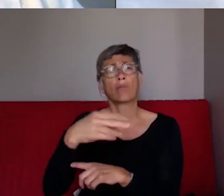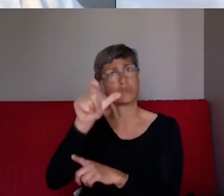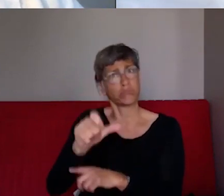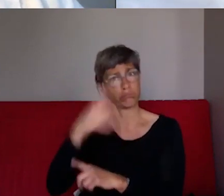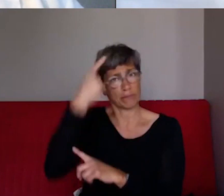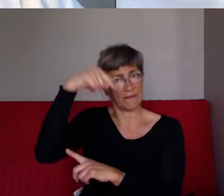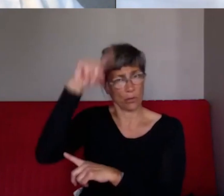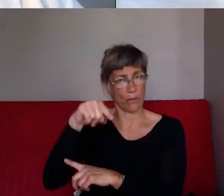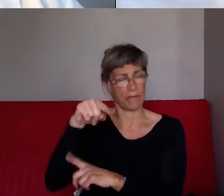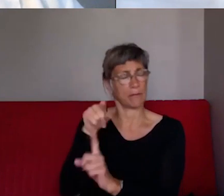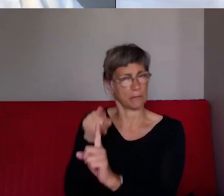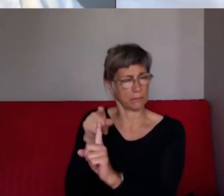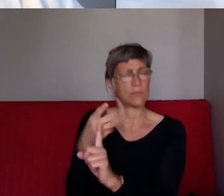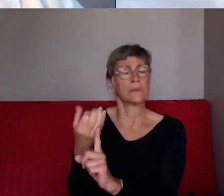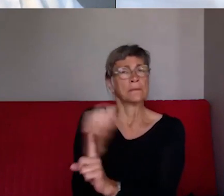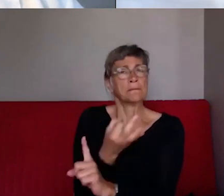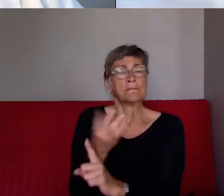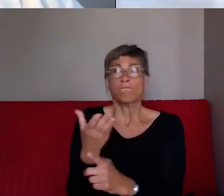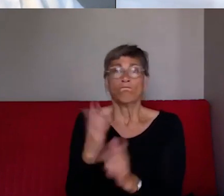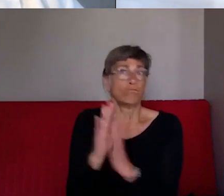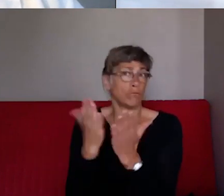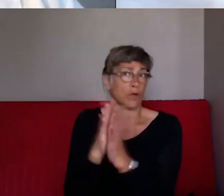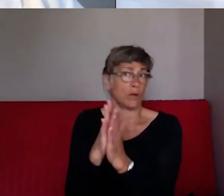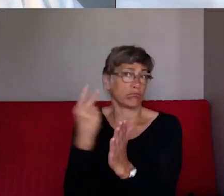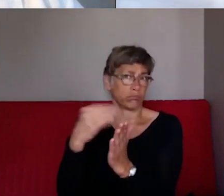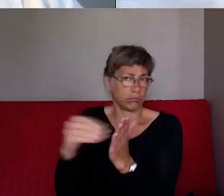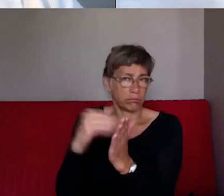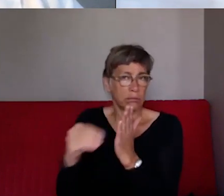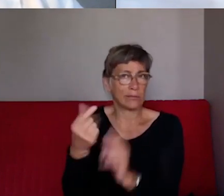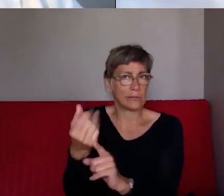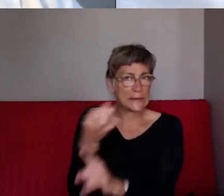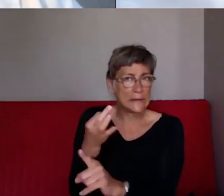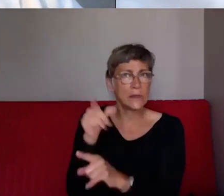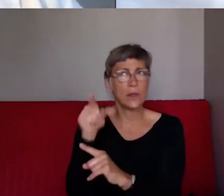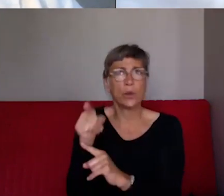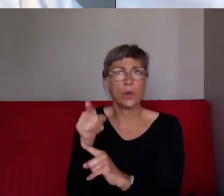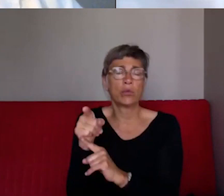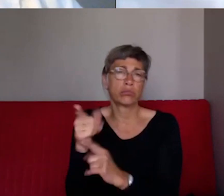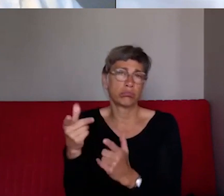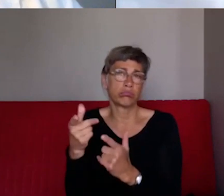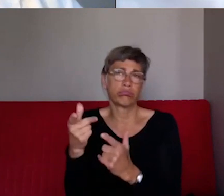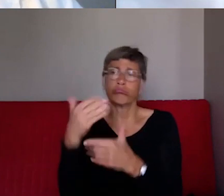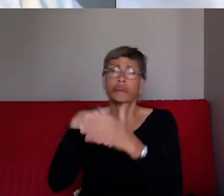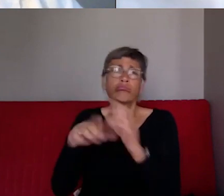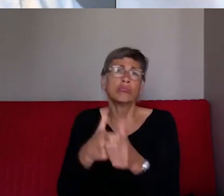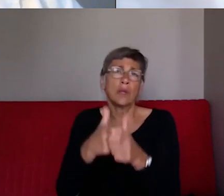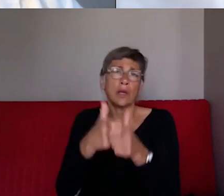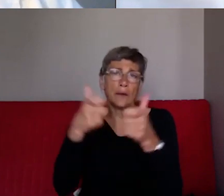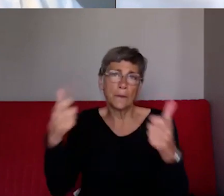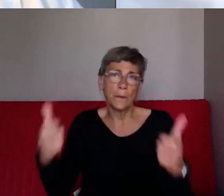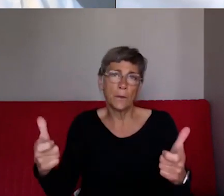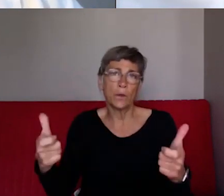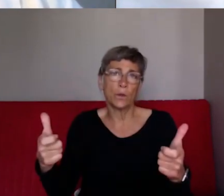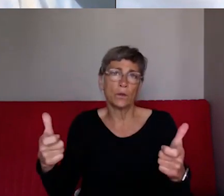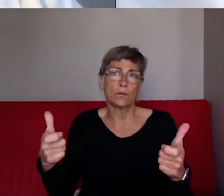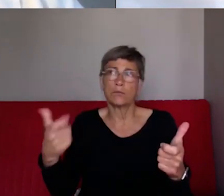raconte dans un livre, il nous dit qu'il était donc dans un institut justement